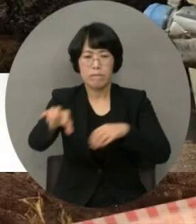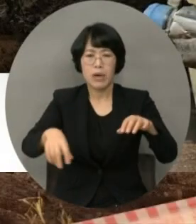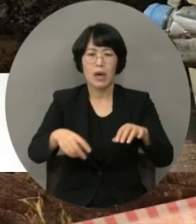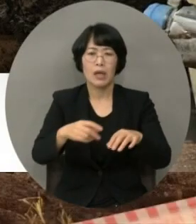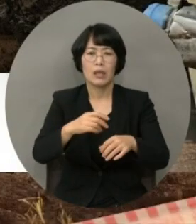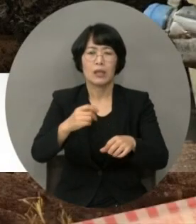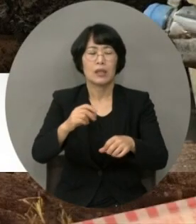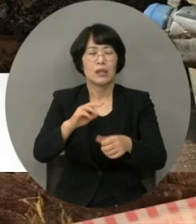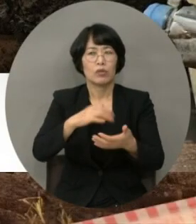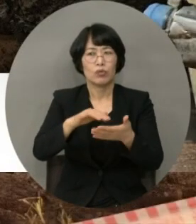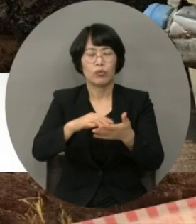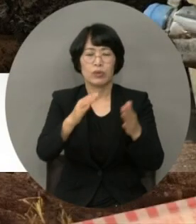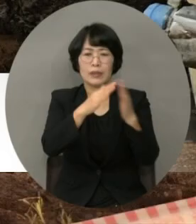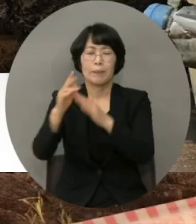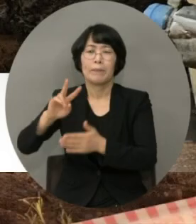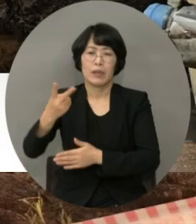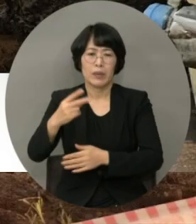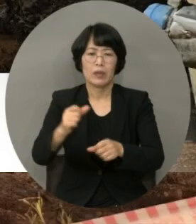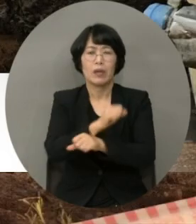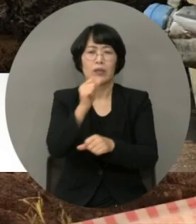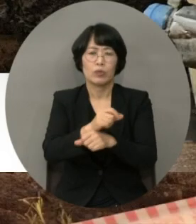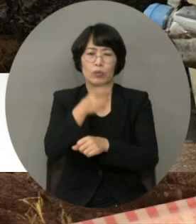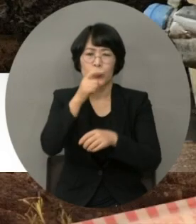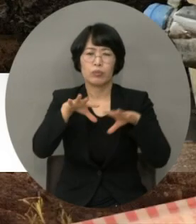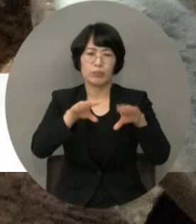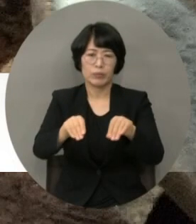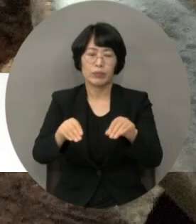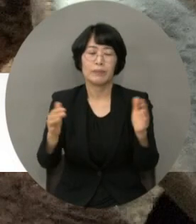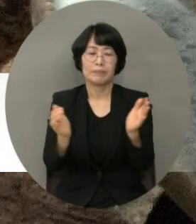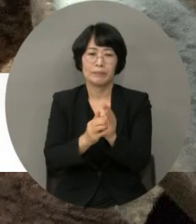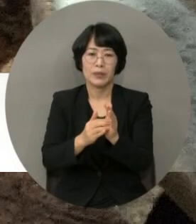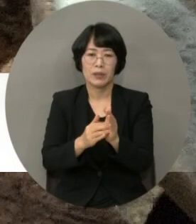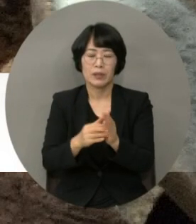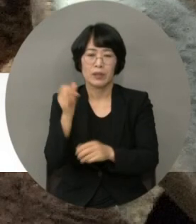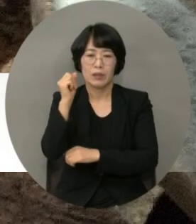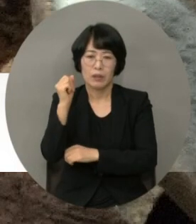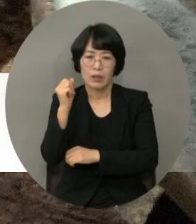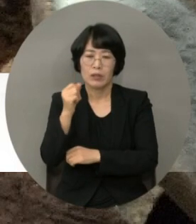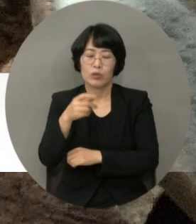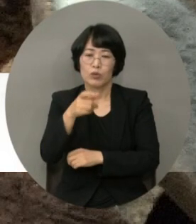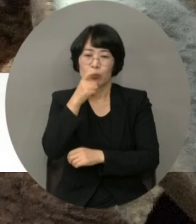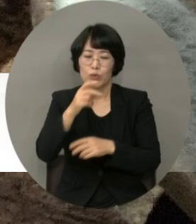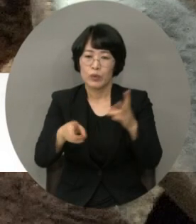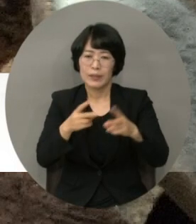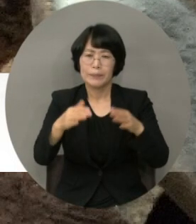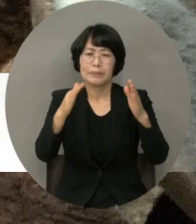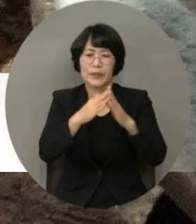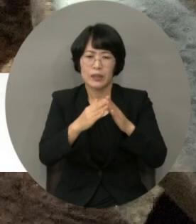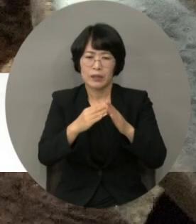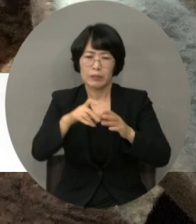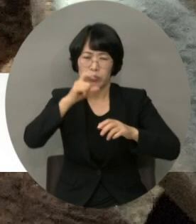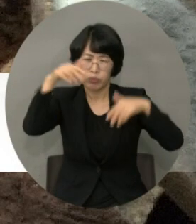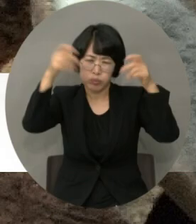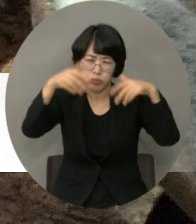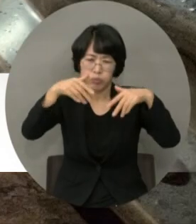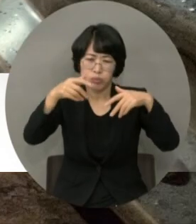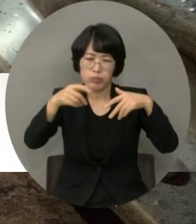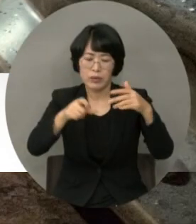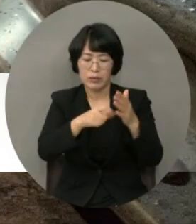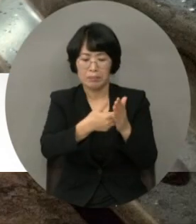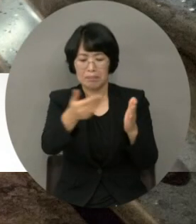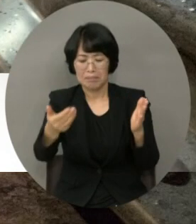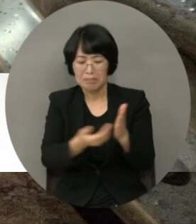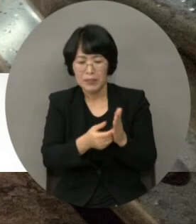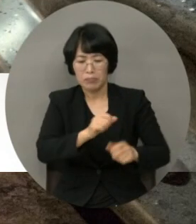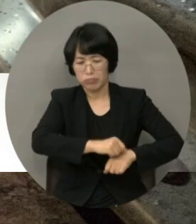가구에서 5다 시간 이상 수돗물 공급이 끊겼습니다 영광군 수도 사업소는 최근 집중 후 피해로 일부 유실된